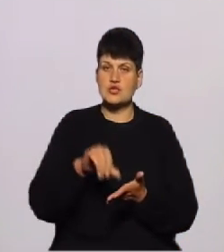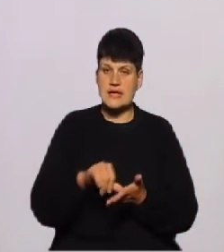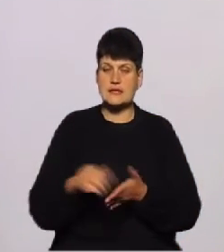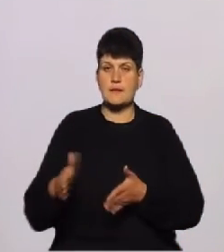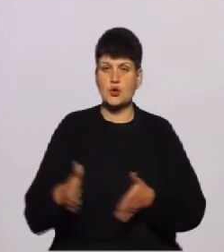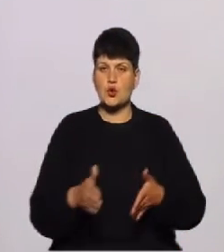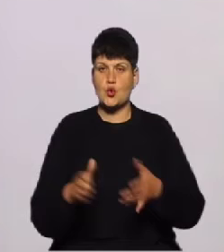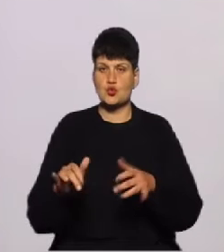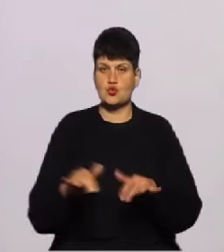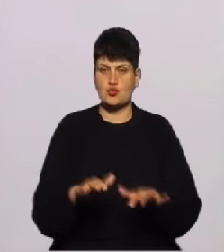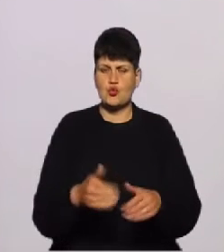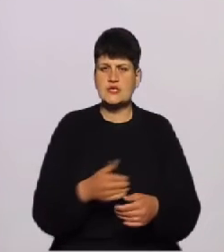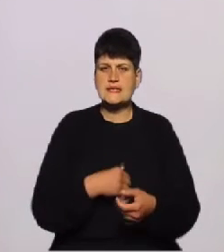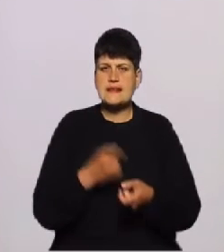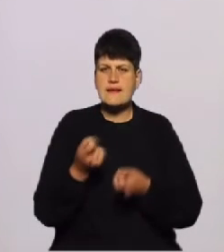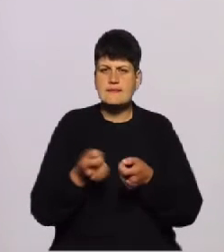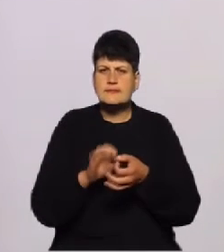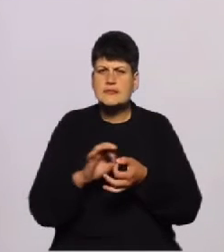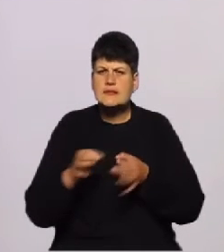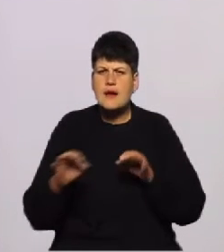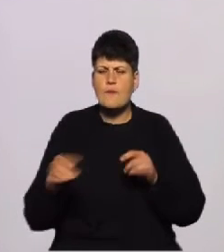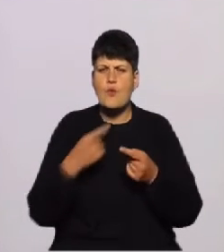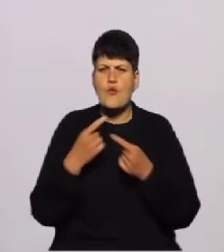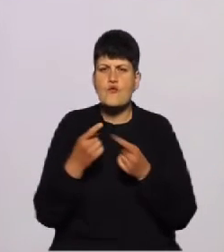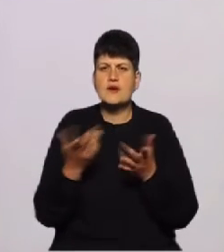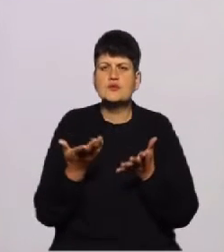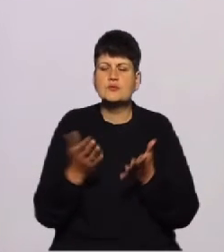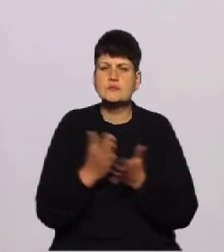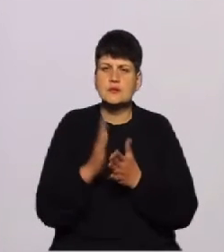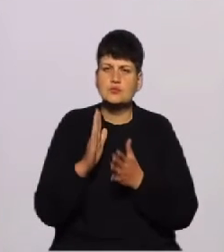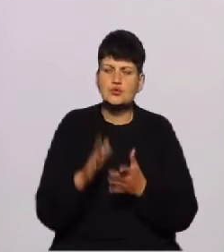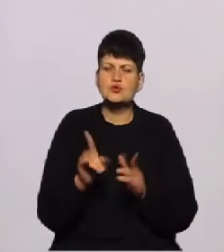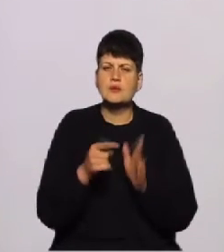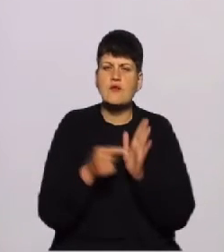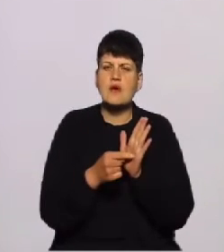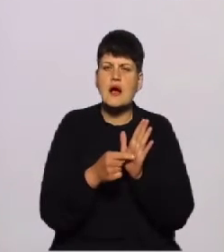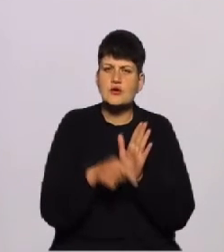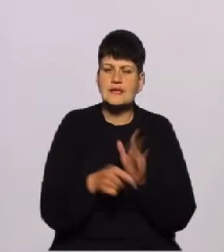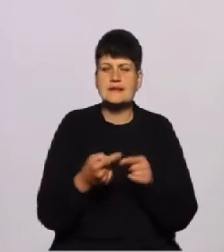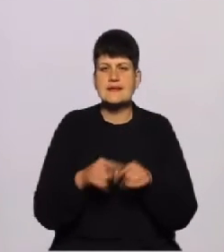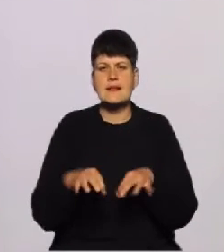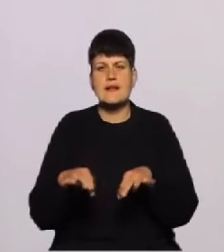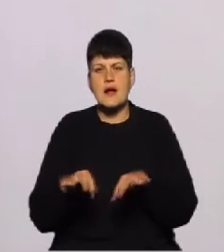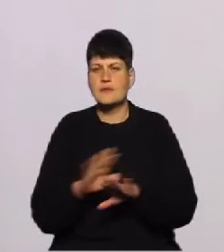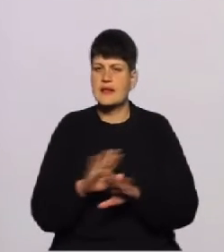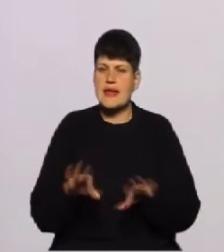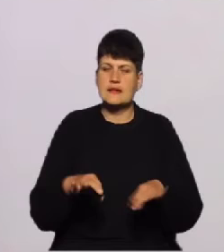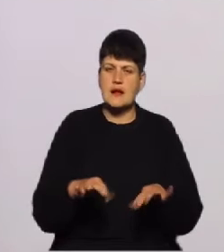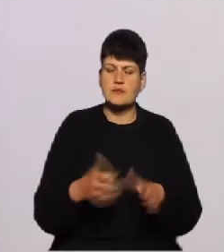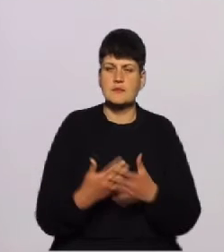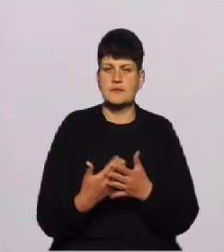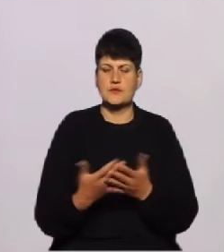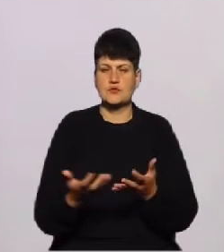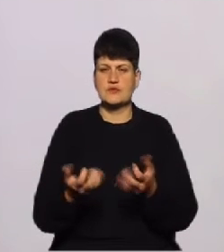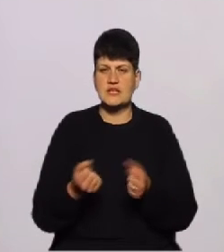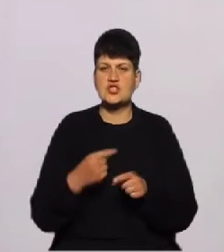детальніше більше обговорити про те, які мають чинники бути, які мають вказувати на те, чи це транспорт, чи не транспорт. Якщо, для прикладу, брати